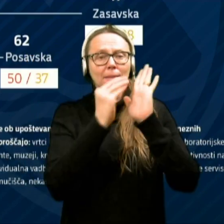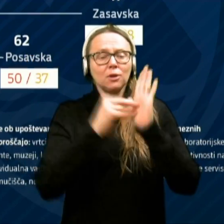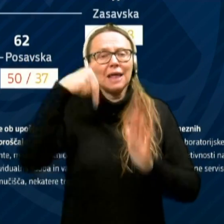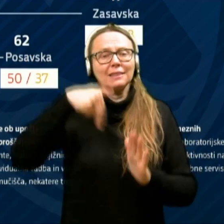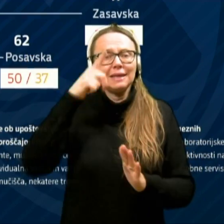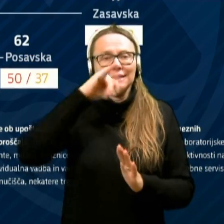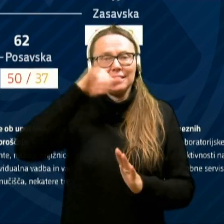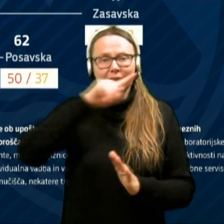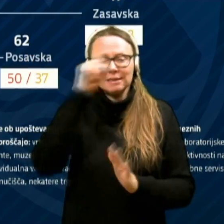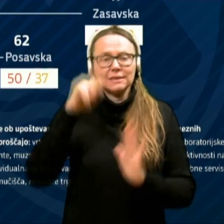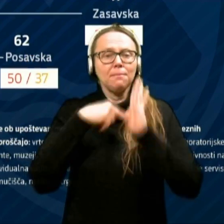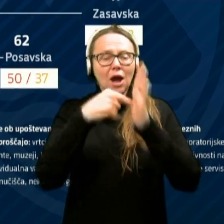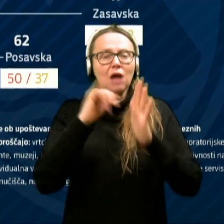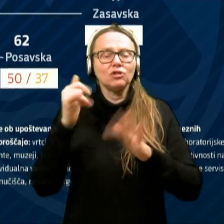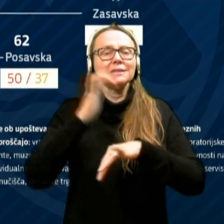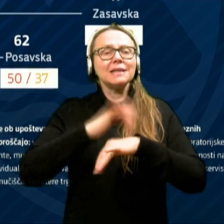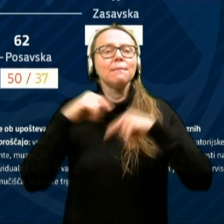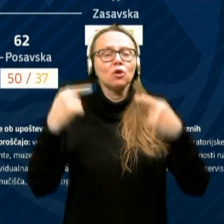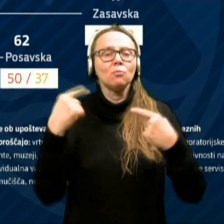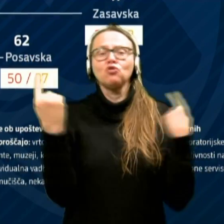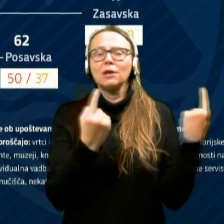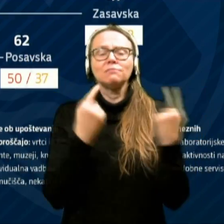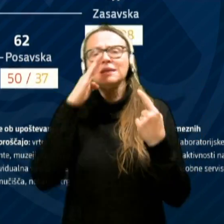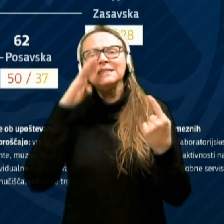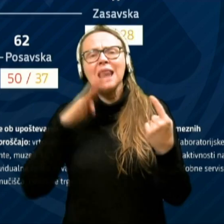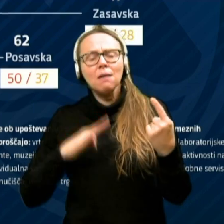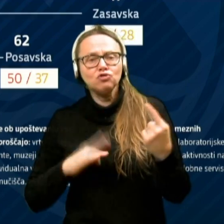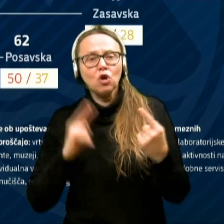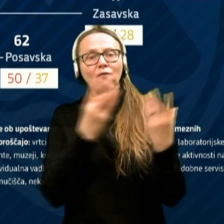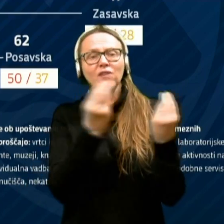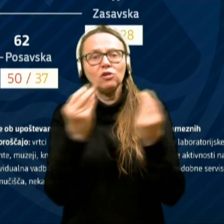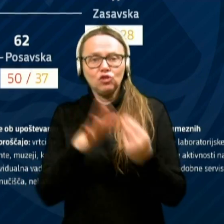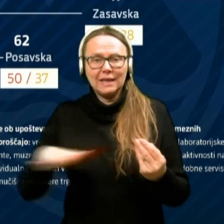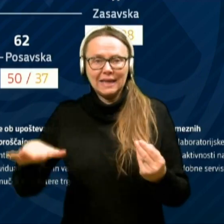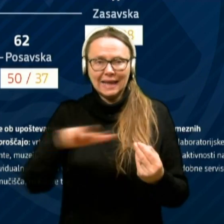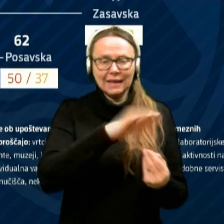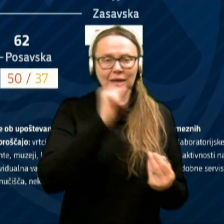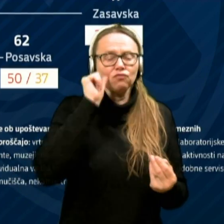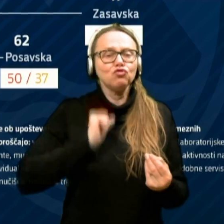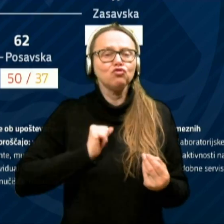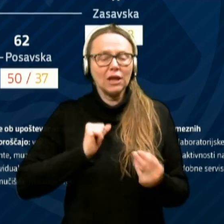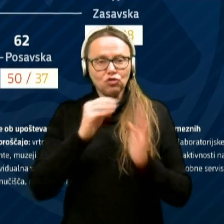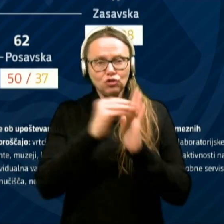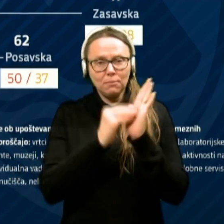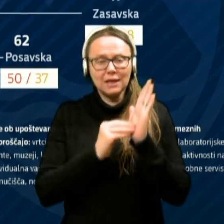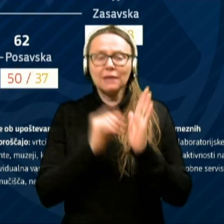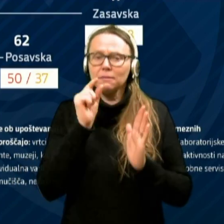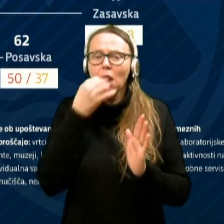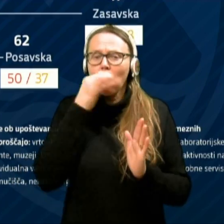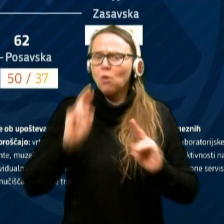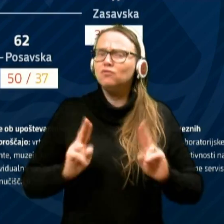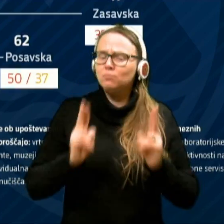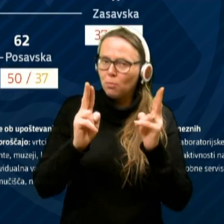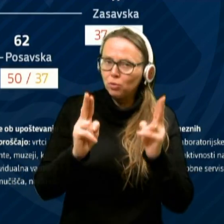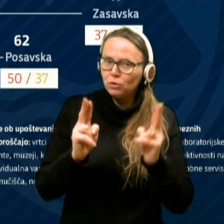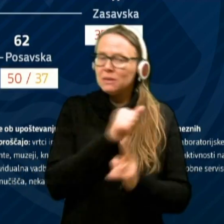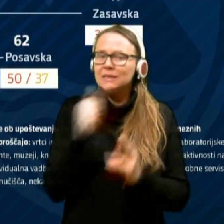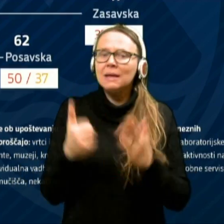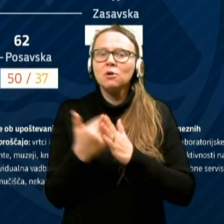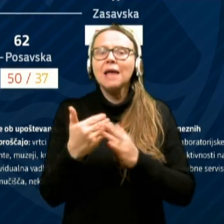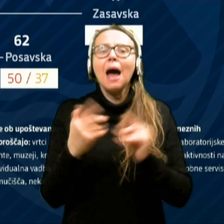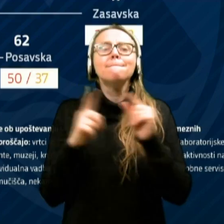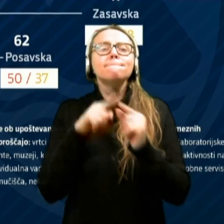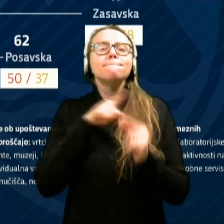sicer kažejo, da se epidemiološke razmere slabšajo v večini regij. Včerajšnji podatki so nekoliko bolj spodbudni le za